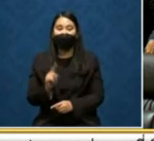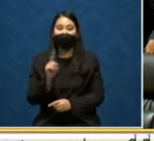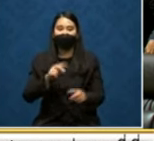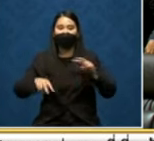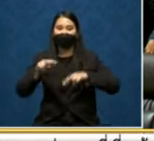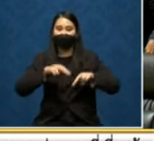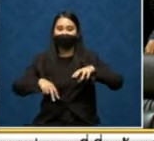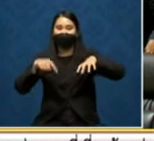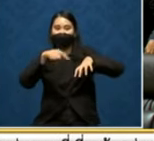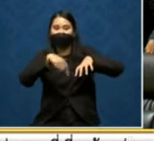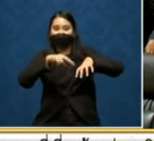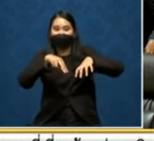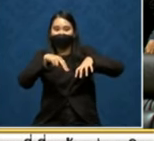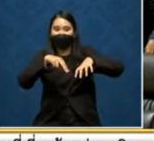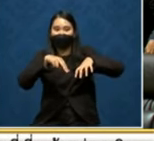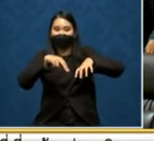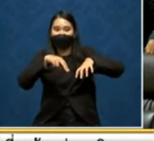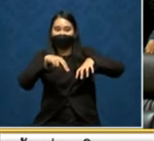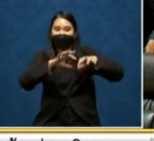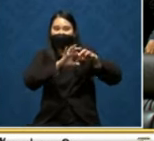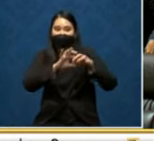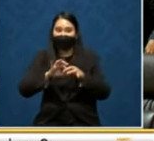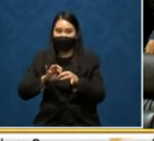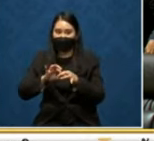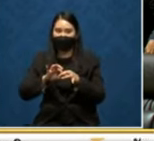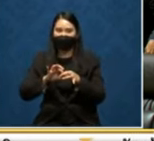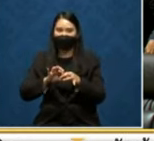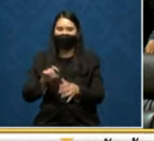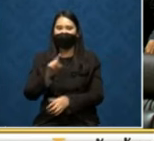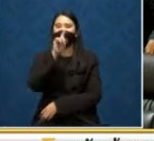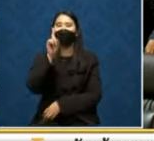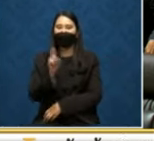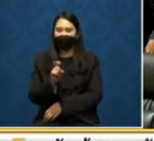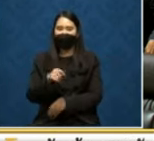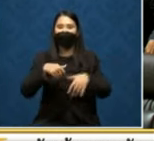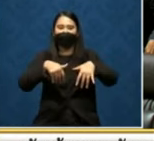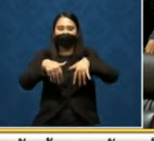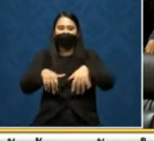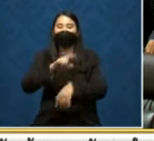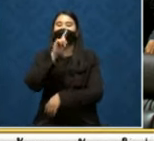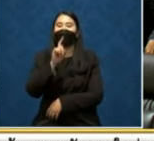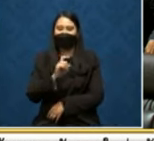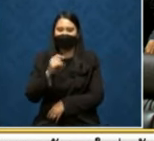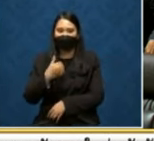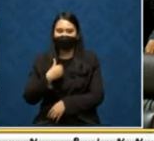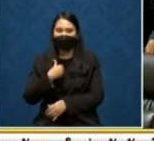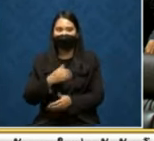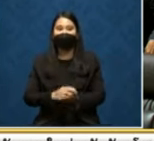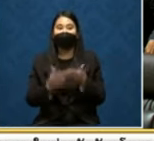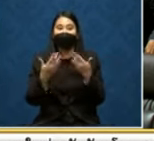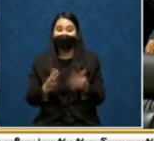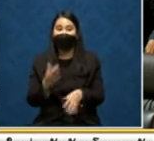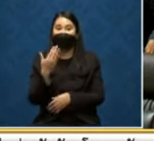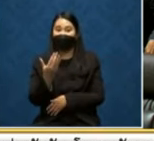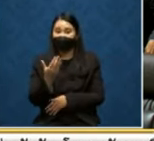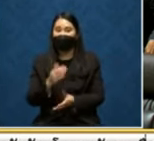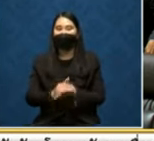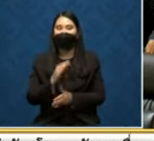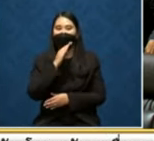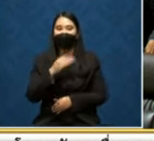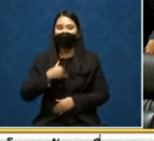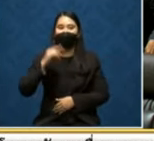ตรวจสอบภายในของท่านมันนำพามาซึ่งความเคลือบแคลงสงสัยของพี่น้องประชาชนและเหตุการณ์เหตุการณ์นี้ถ้าท่าน